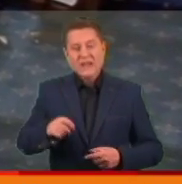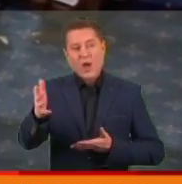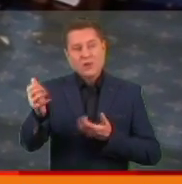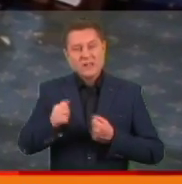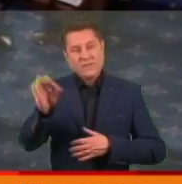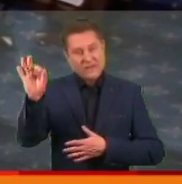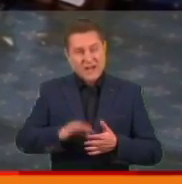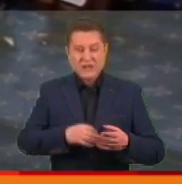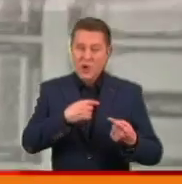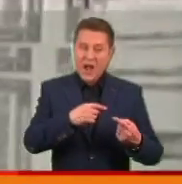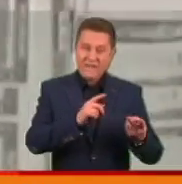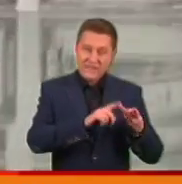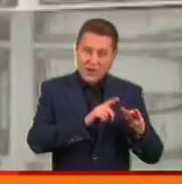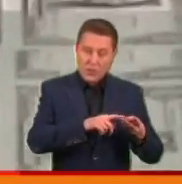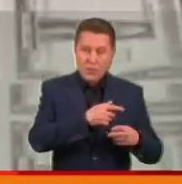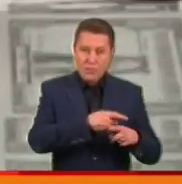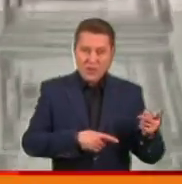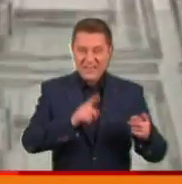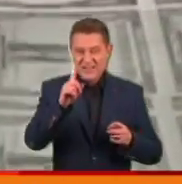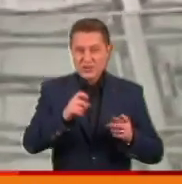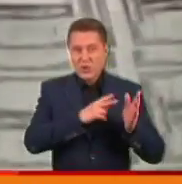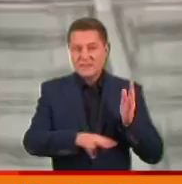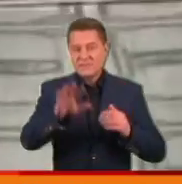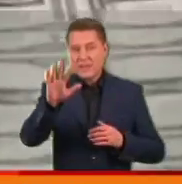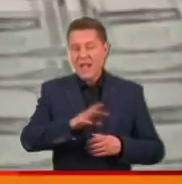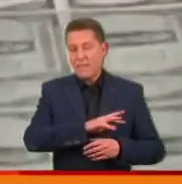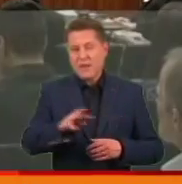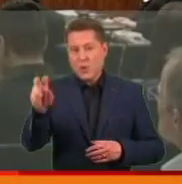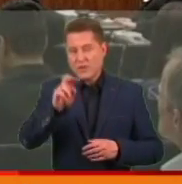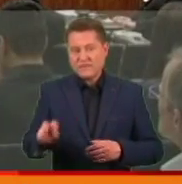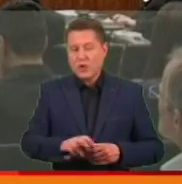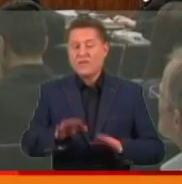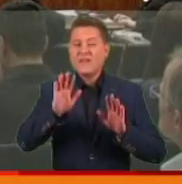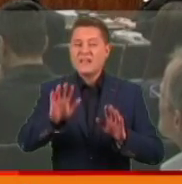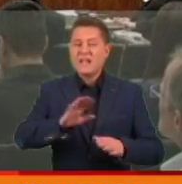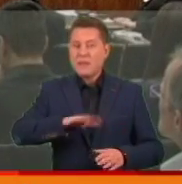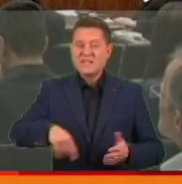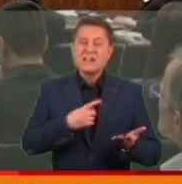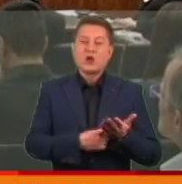відразу, а іншу половину, а саме 175 мільйонів доларів, лише після